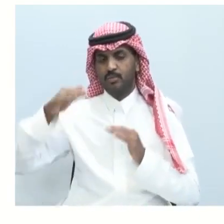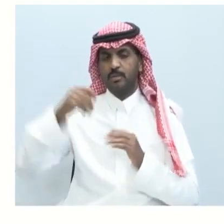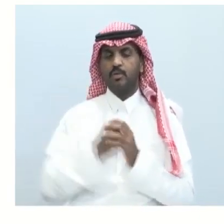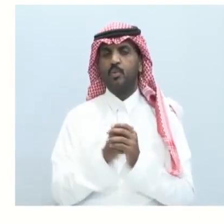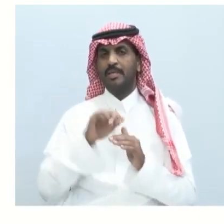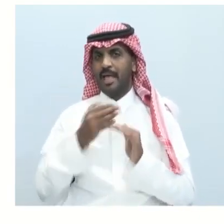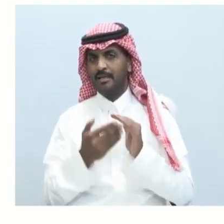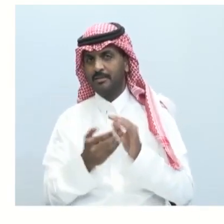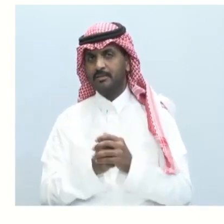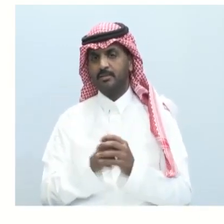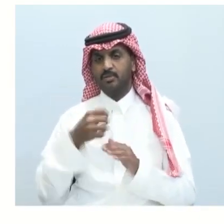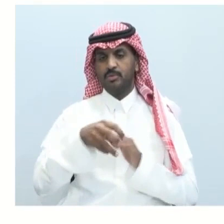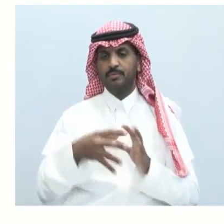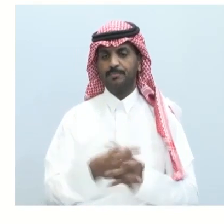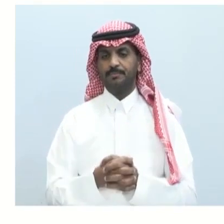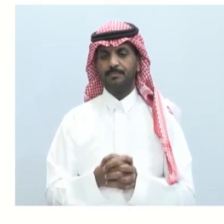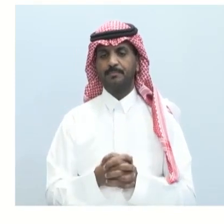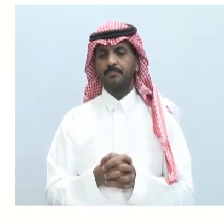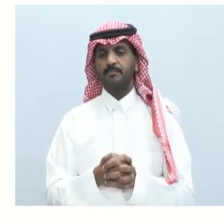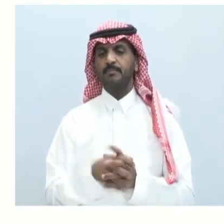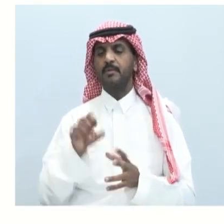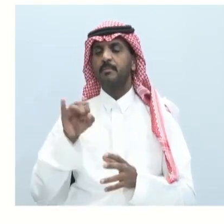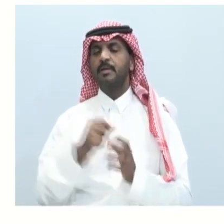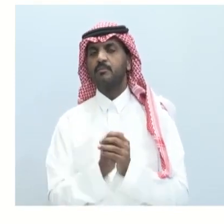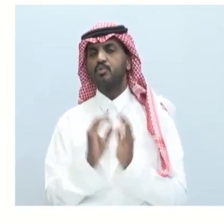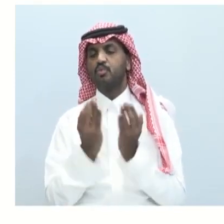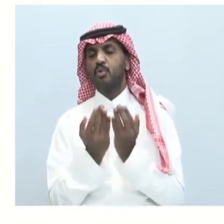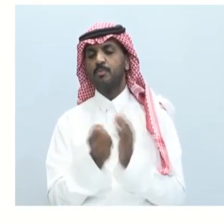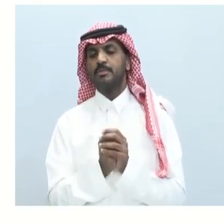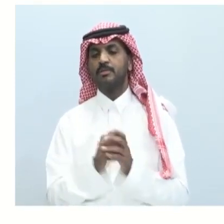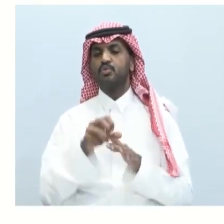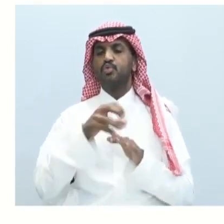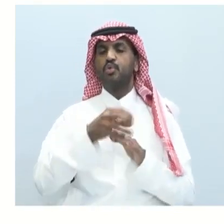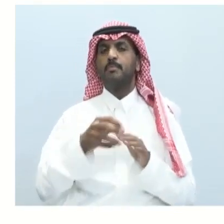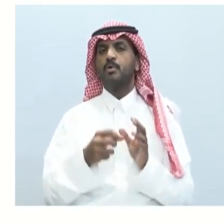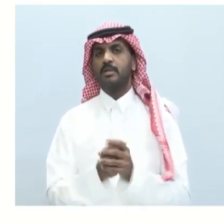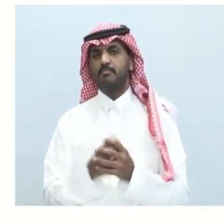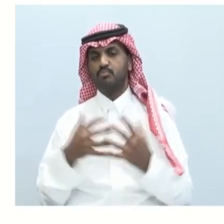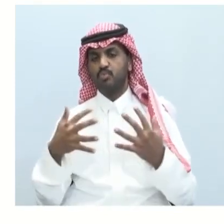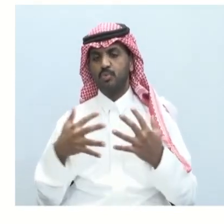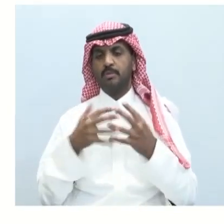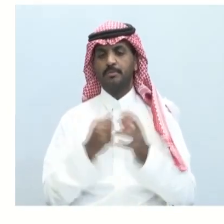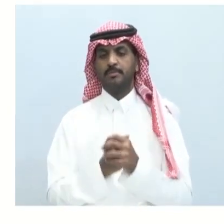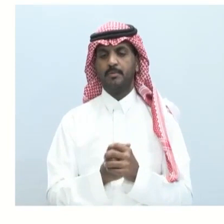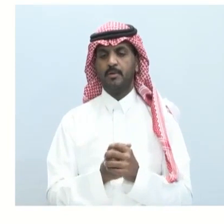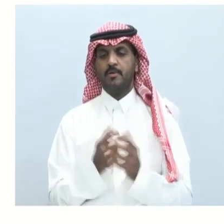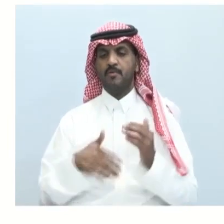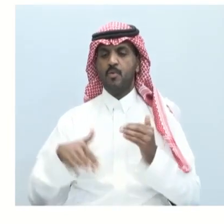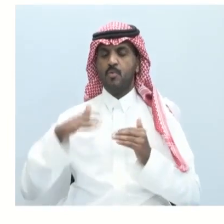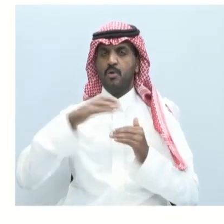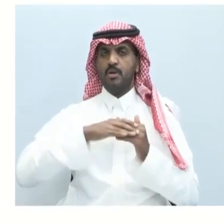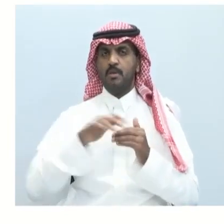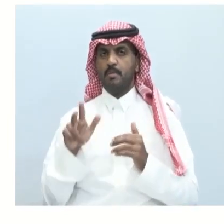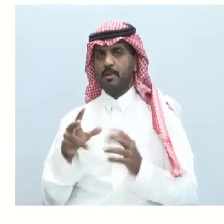الشعبه ايضا المملكه مصنف مكون من شعب او اقسام مترابطه فوق